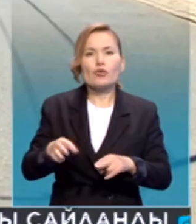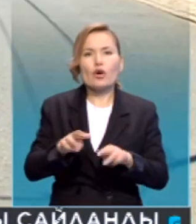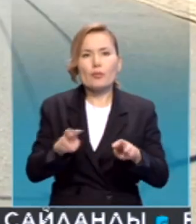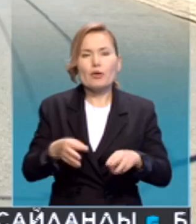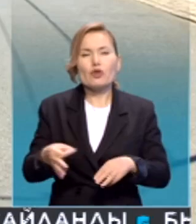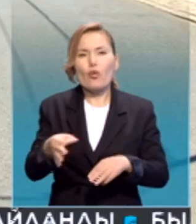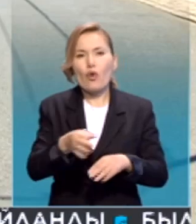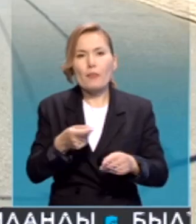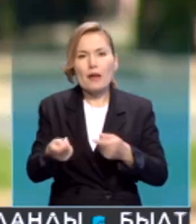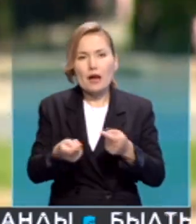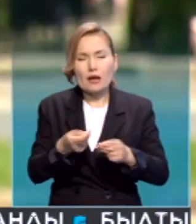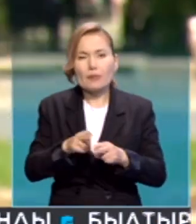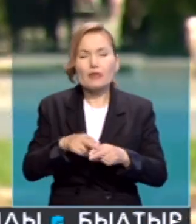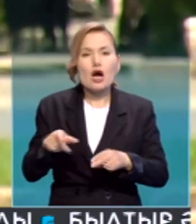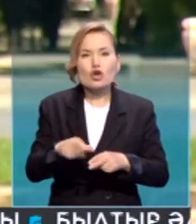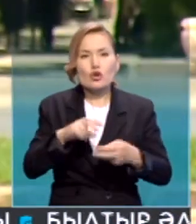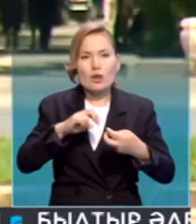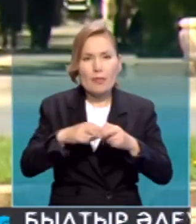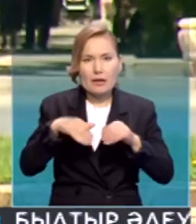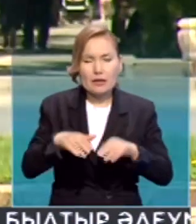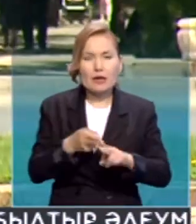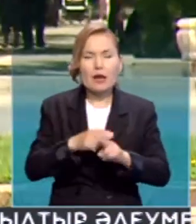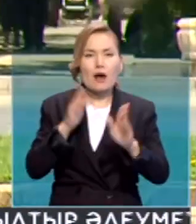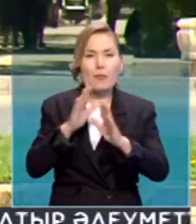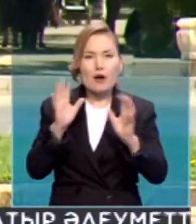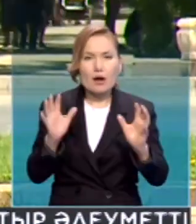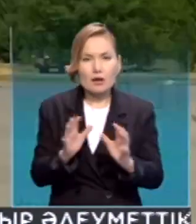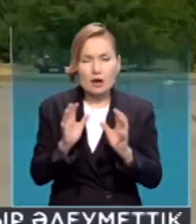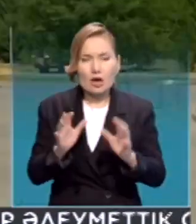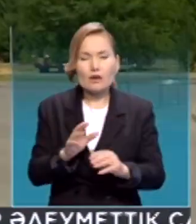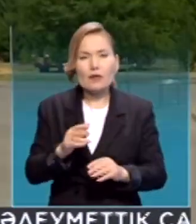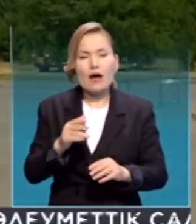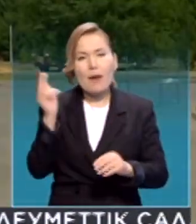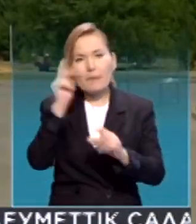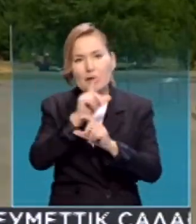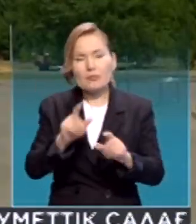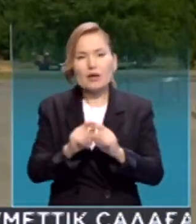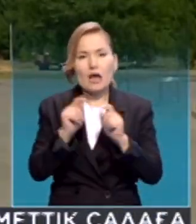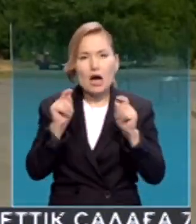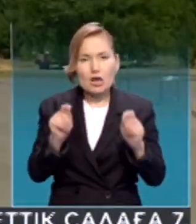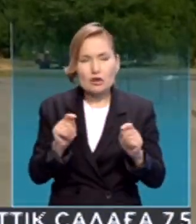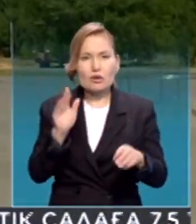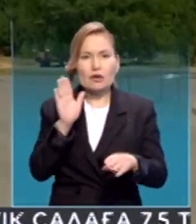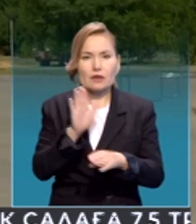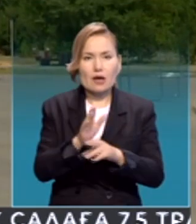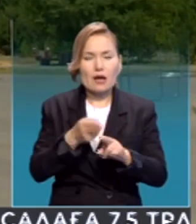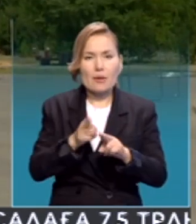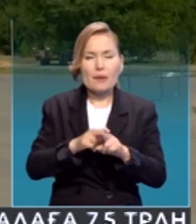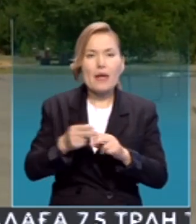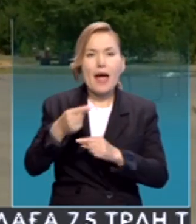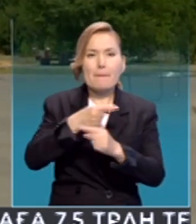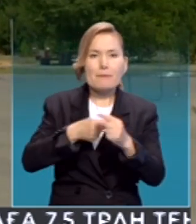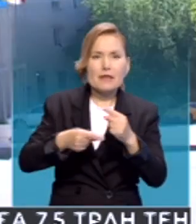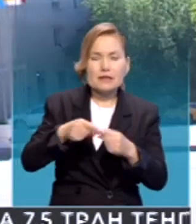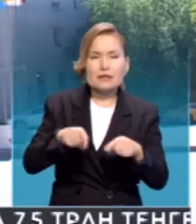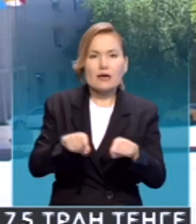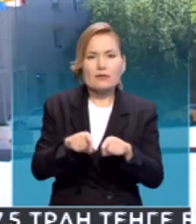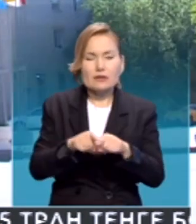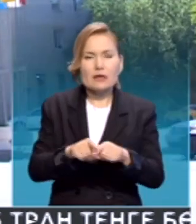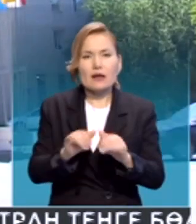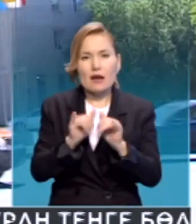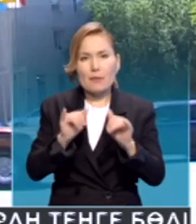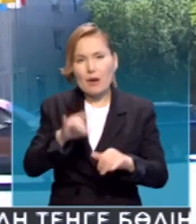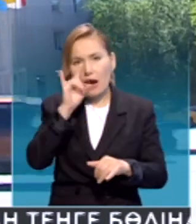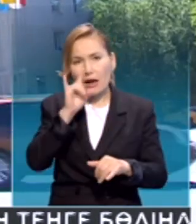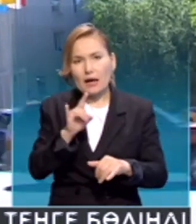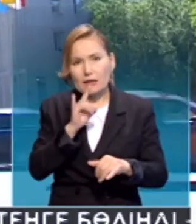жол мәселесіне, экологияға, білім саласын дамытуға күш салуды тапсырды. Ал бизнестің әлеуметтік жауапкершілігі тұрғысынан Қазақмыс